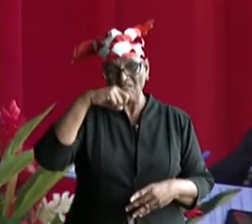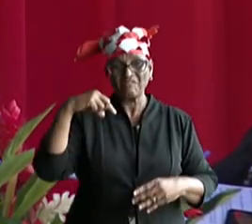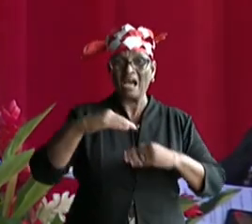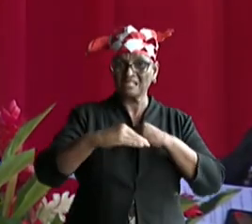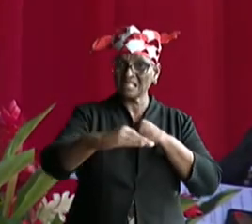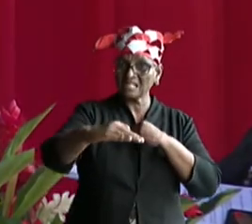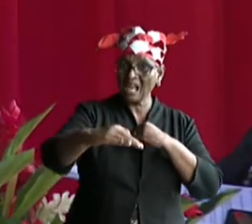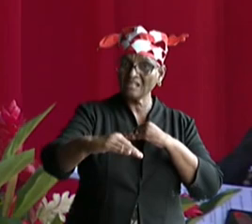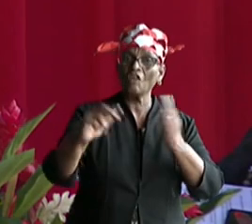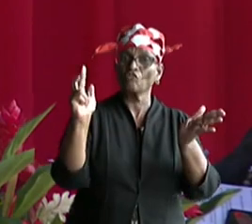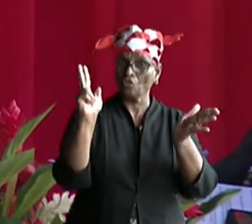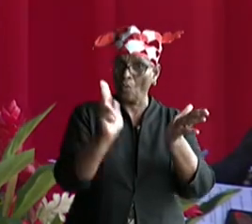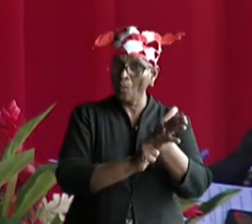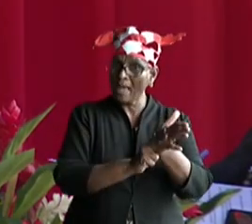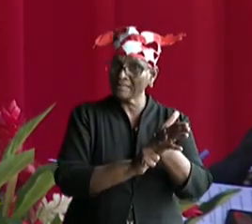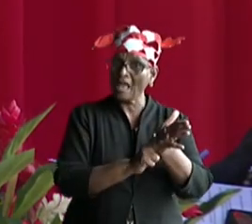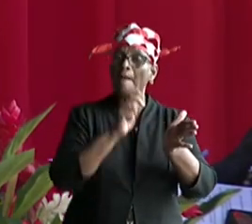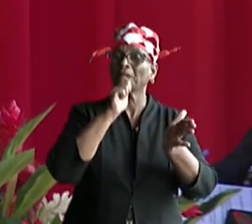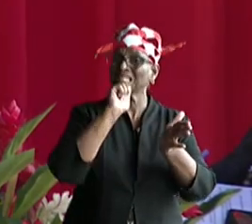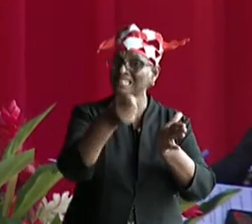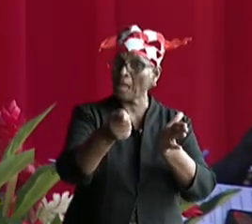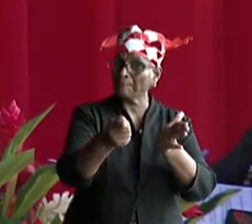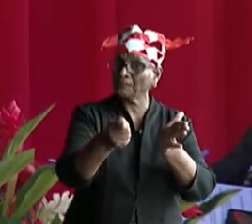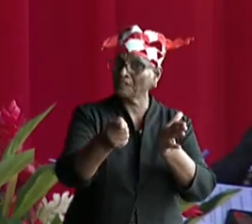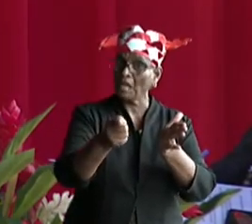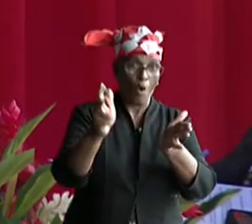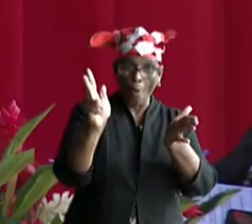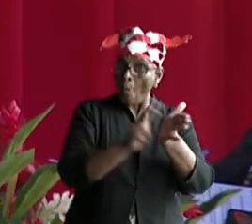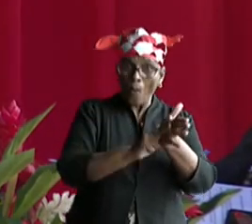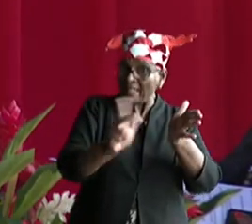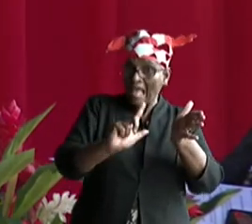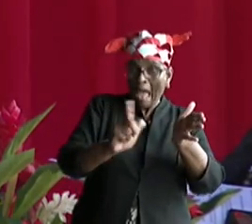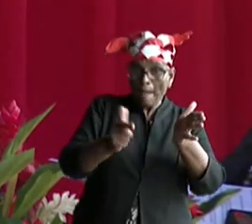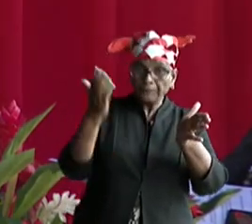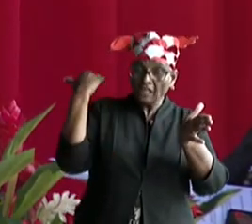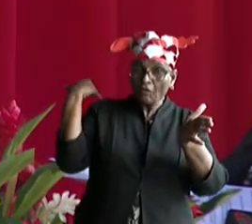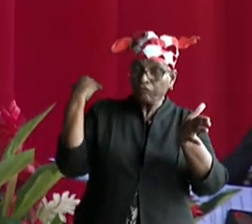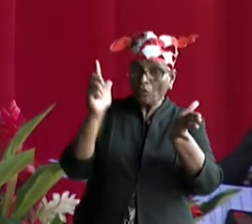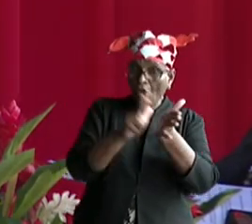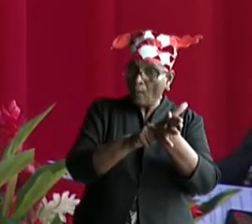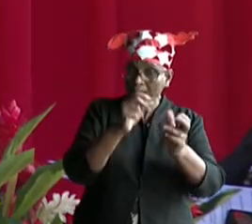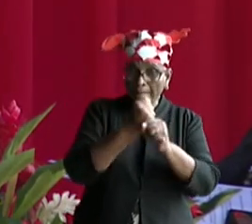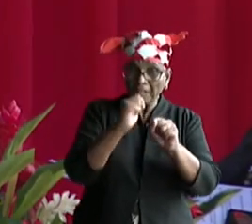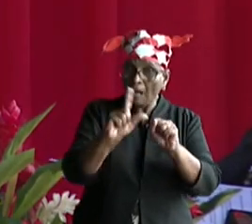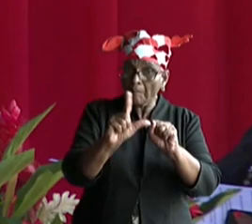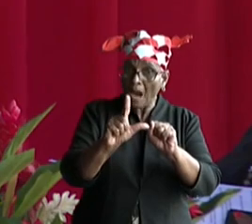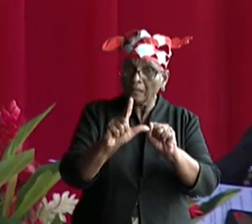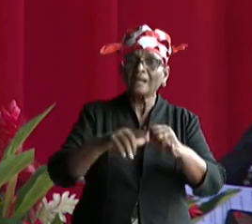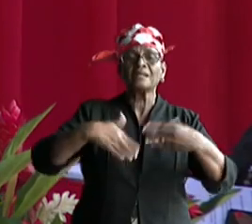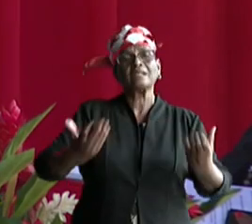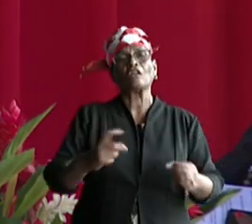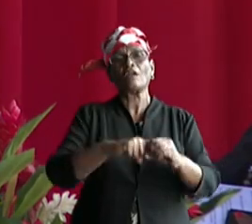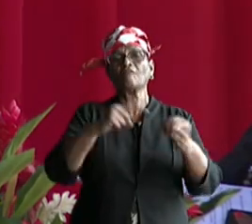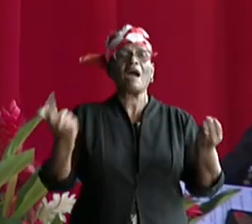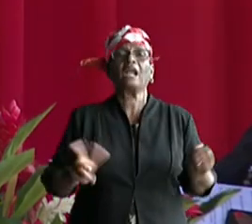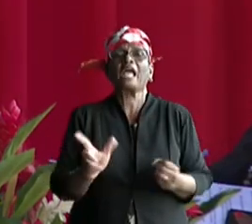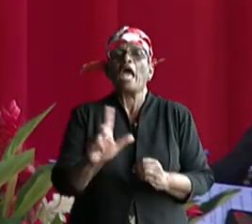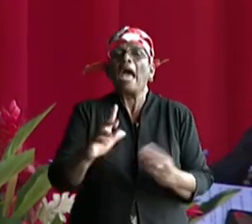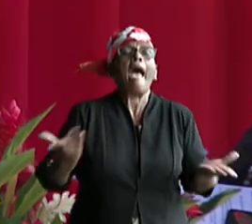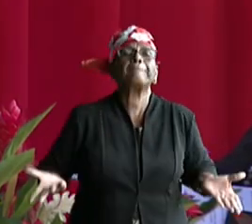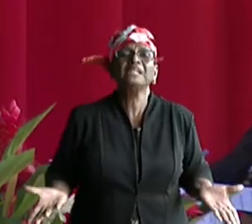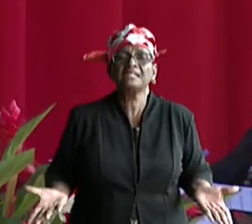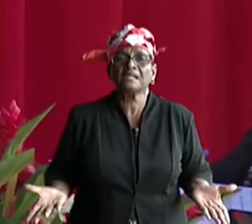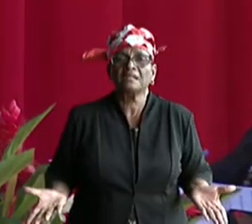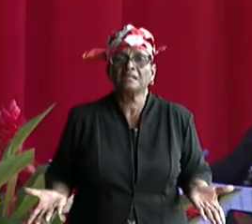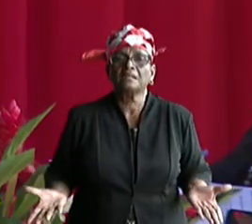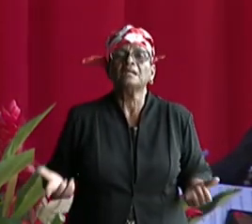toen had gestemd. Zonder die wet was de onafhankelijkheid nooit mogelijk geweest. Bedoelde wet werd door de